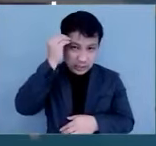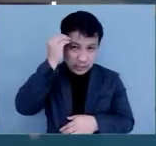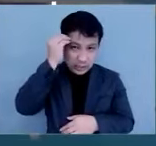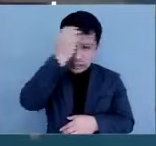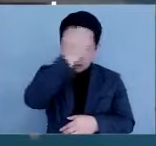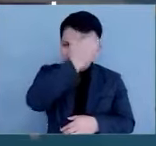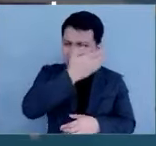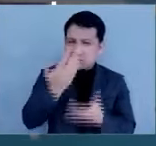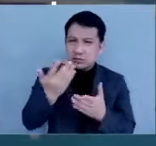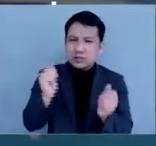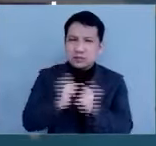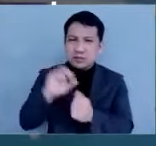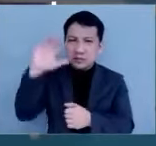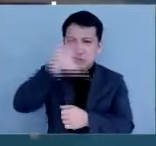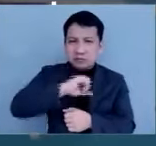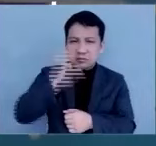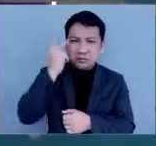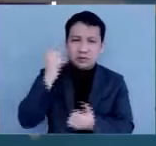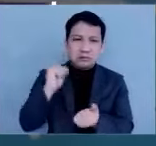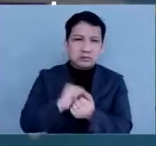So suspected nga namin na